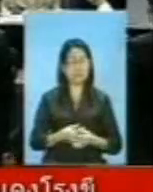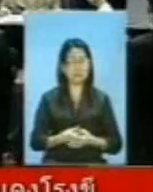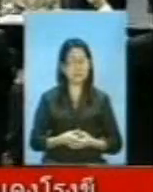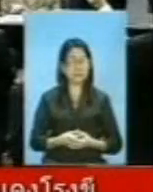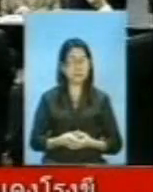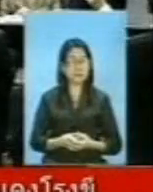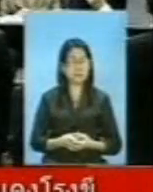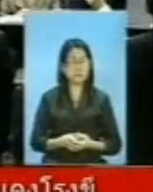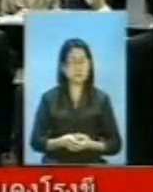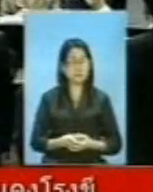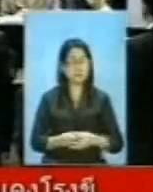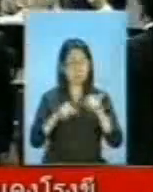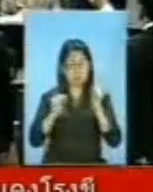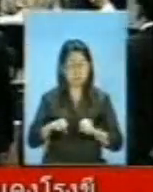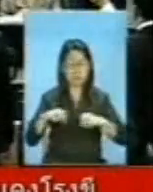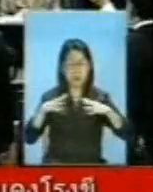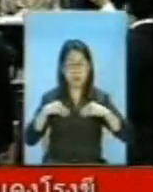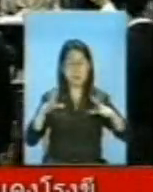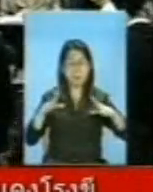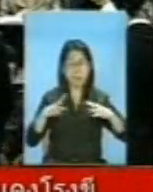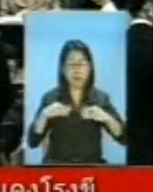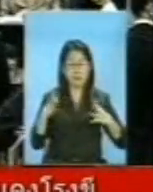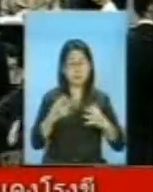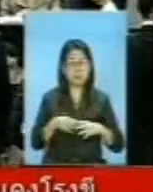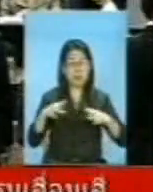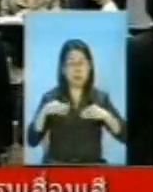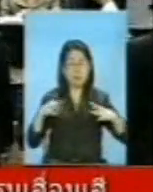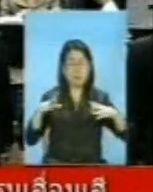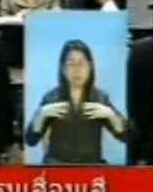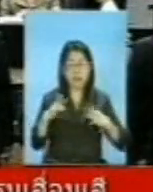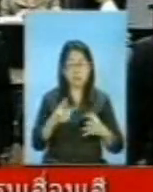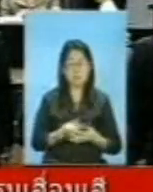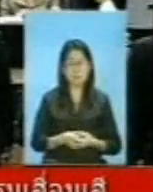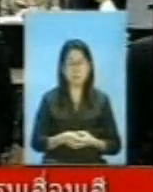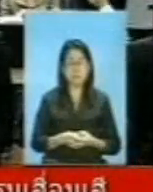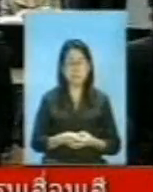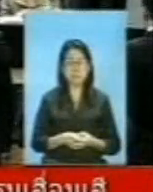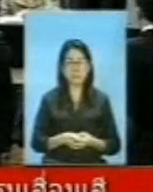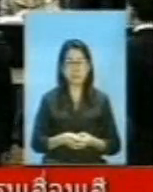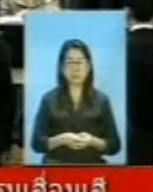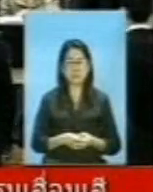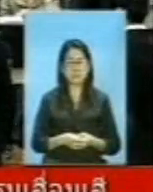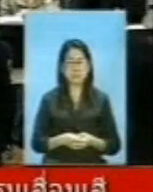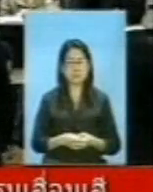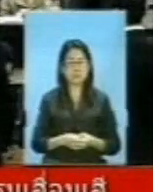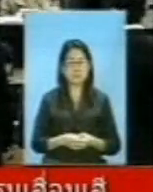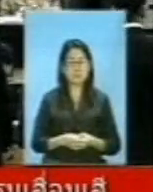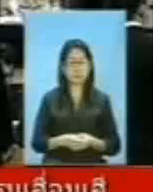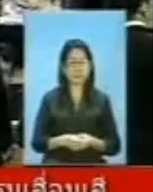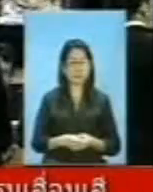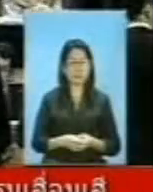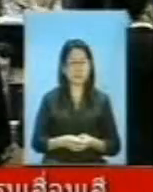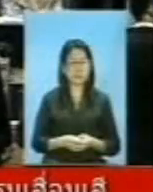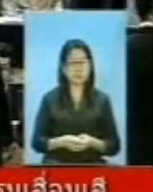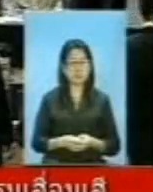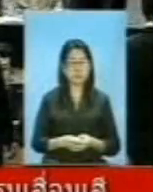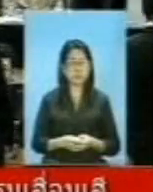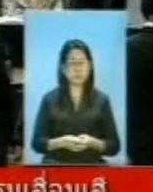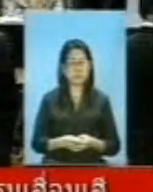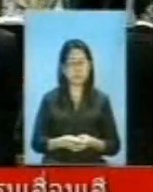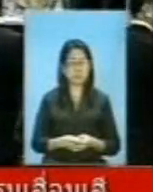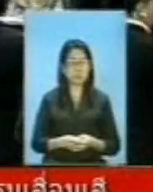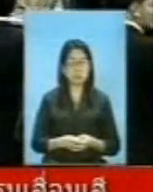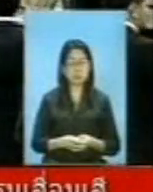เห็นด้วยหรือไม่ครับใช้สิทธิ์ได้เลยครับ แล้วปกติว่าต้องให้ยืนในที่ตัวเองนั่นเองแต่ยืนอย่างนั้นทำไมเนี่ย